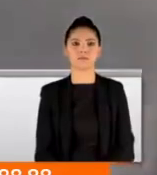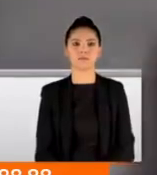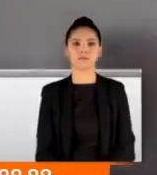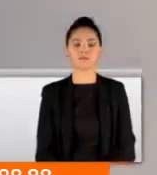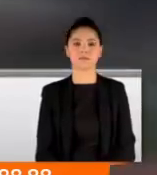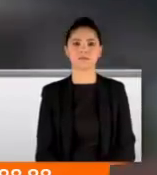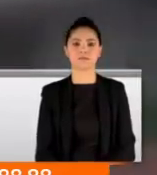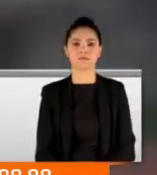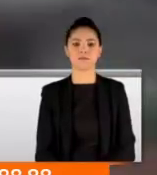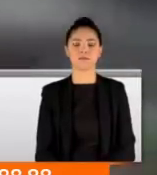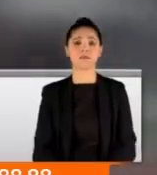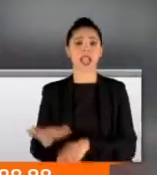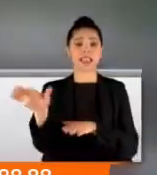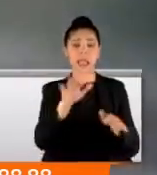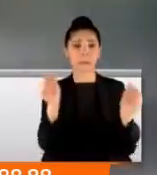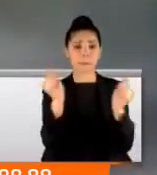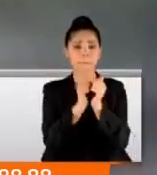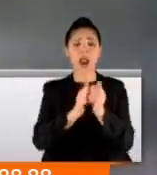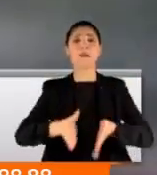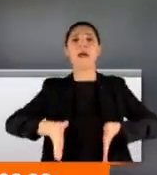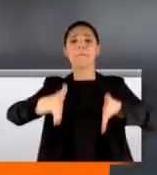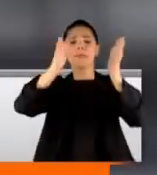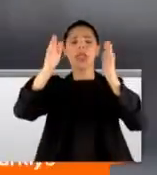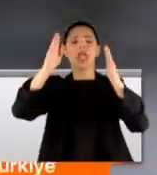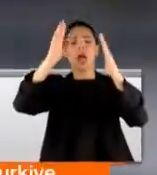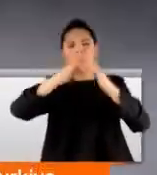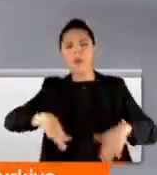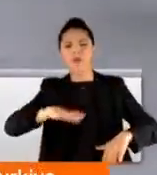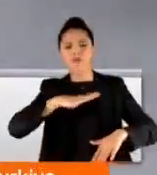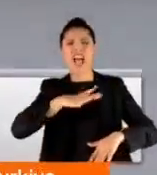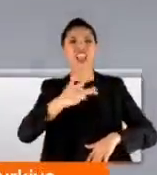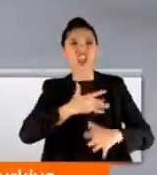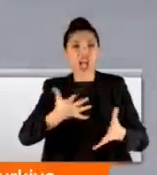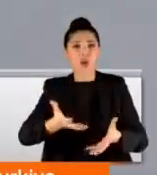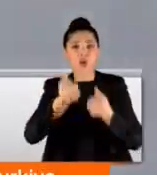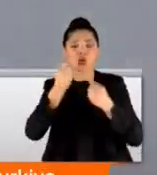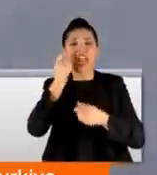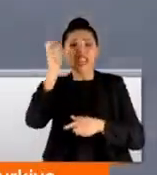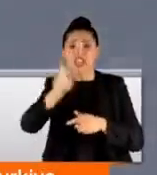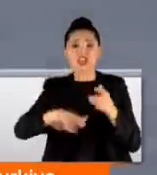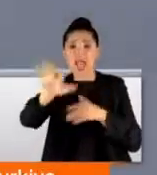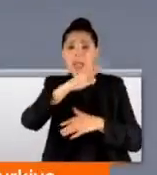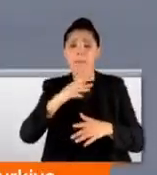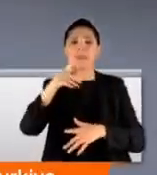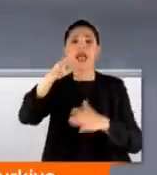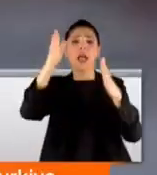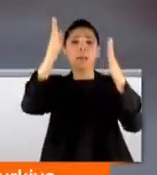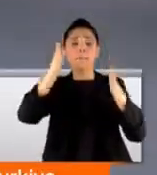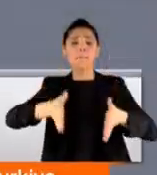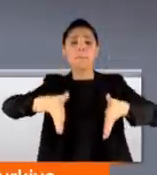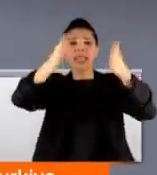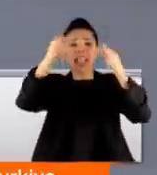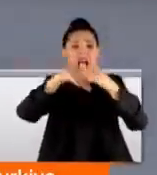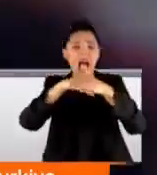karşı apartmanımız yıkıldı. Sarsıntıyla birlikte binalar yerle bir oldu, canını kurtaranlar yıkılan binalara koştu, enkaz